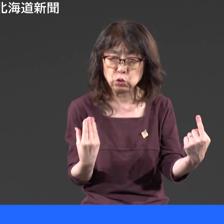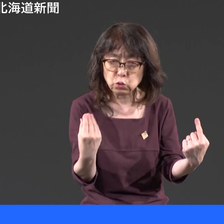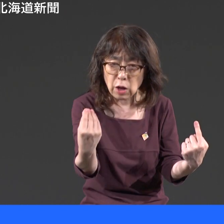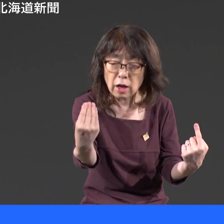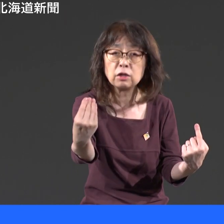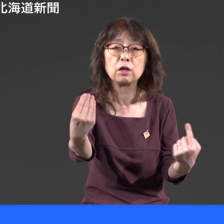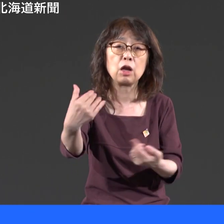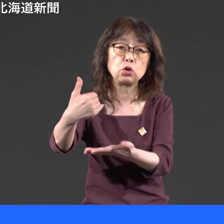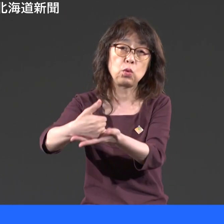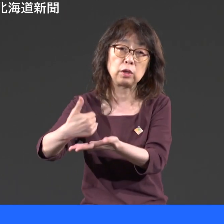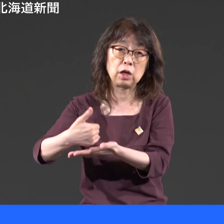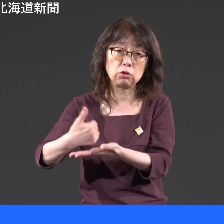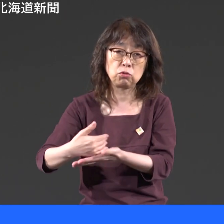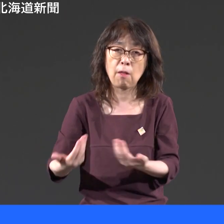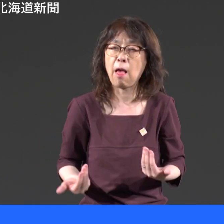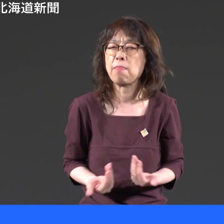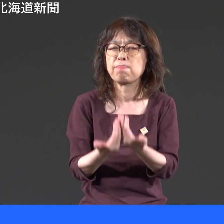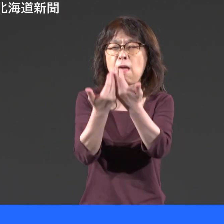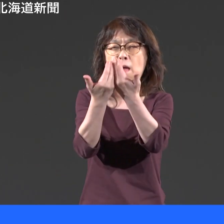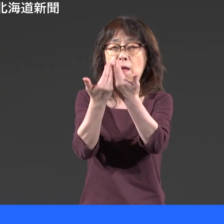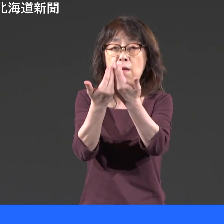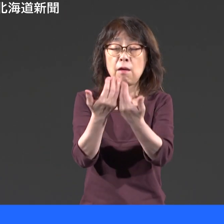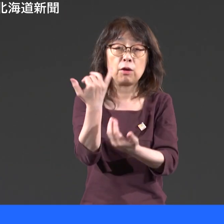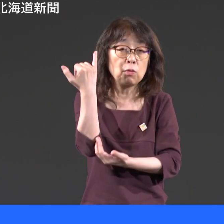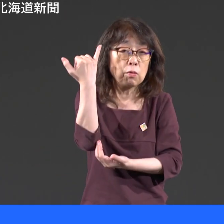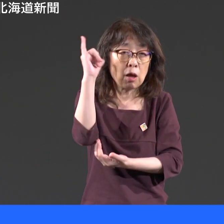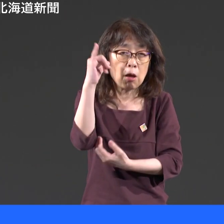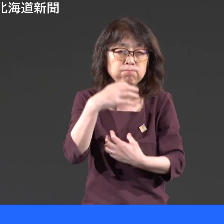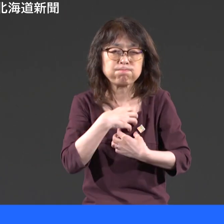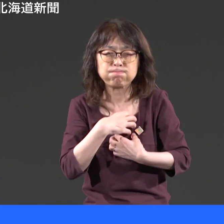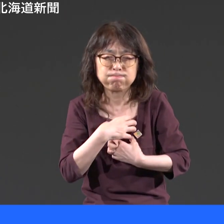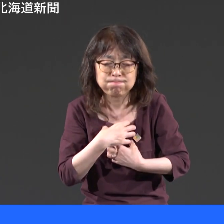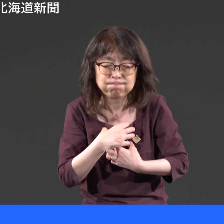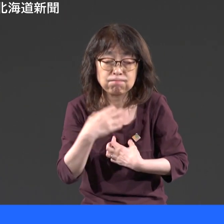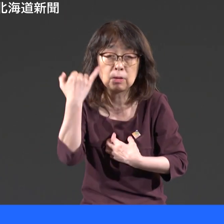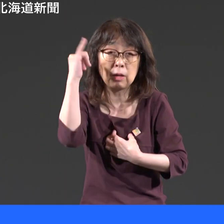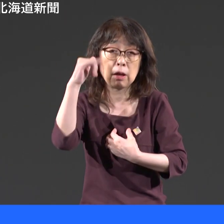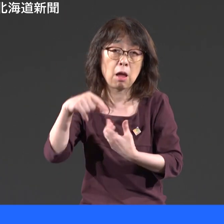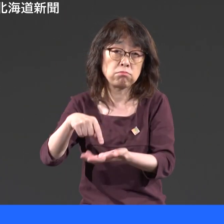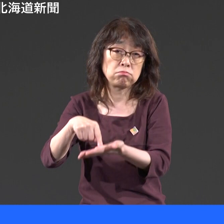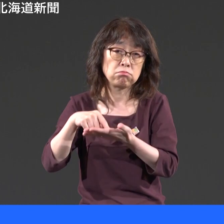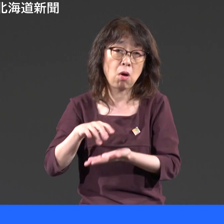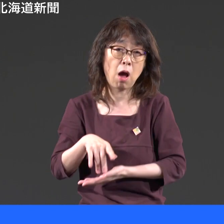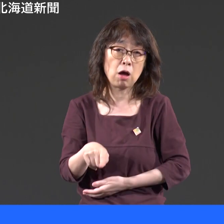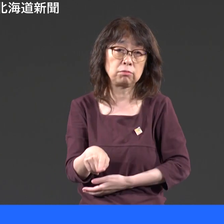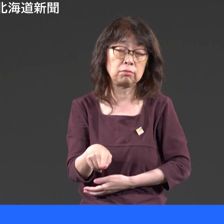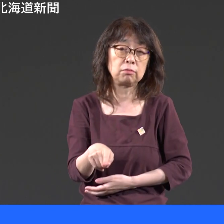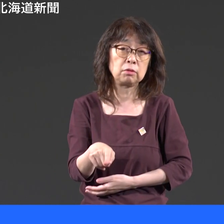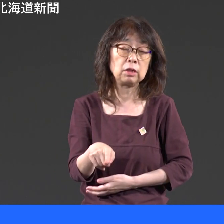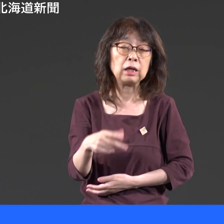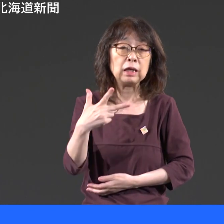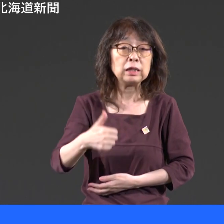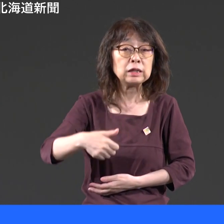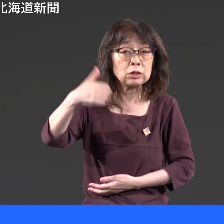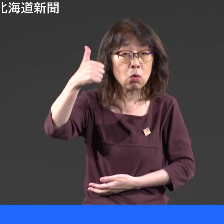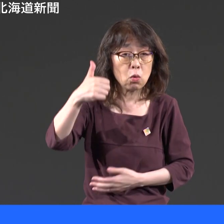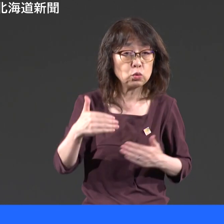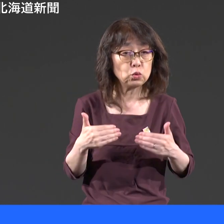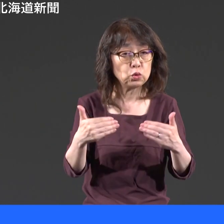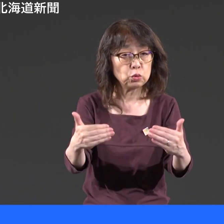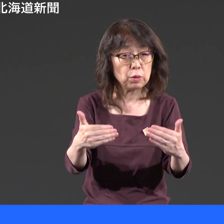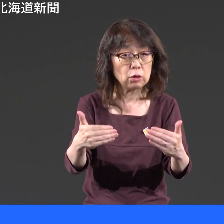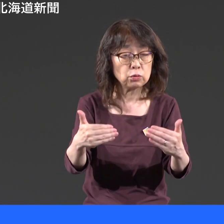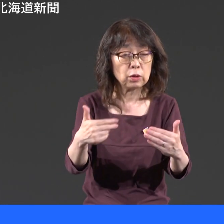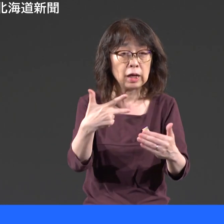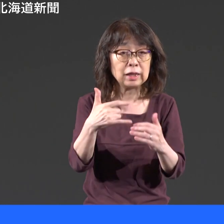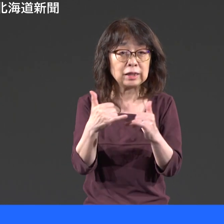従来から言われている、反対の声といいますか、懸念の声などもあります。今後市長としてこの進めていく上でどのように市